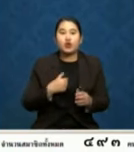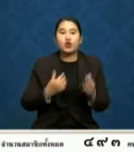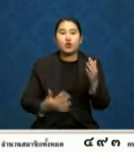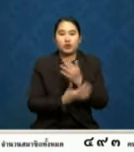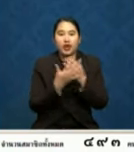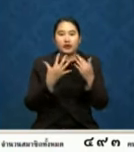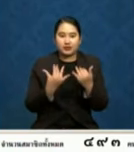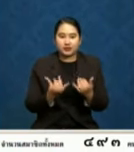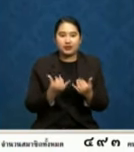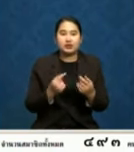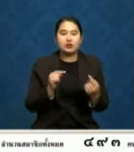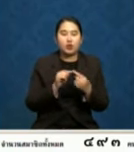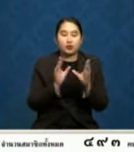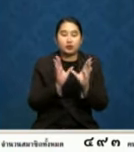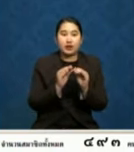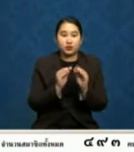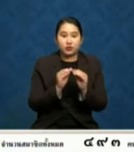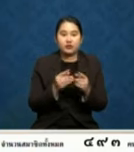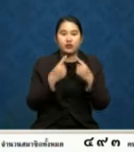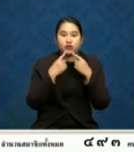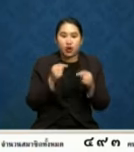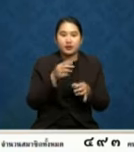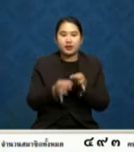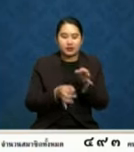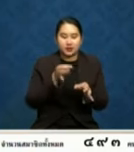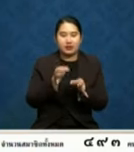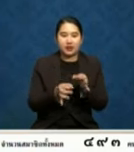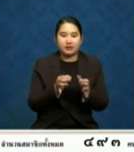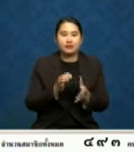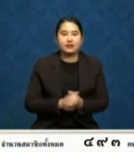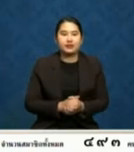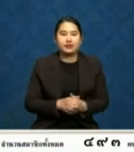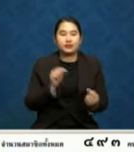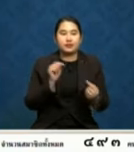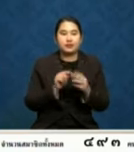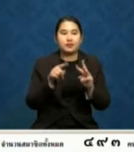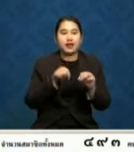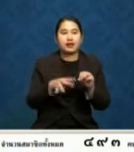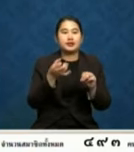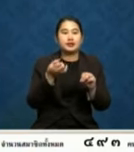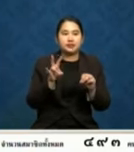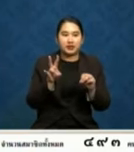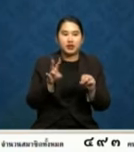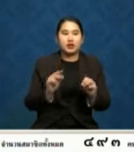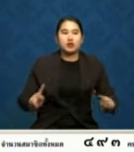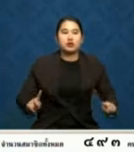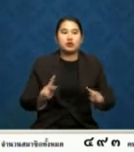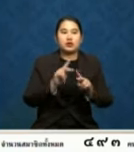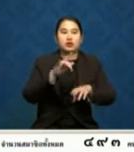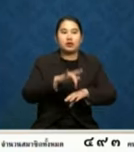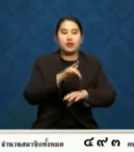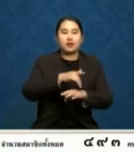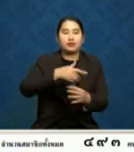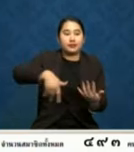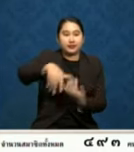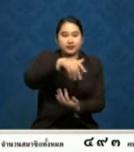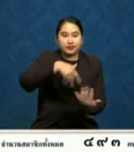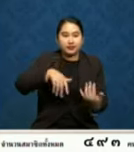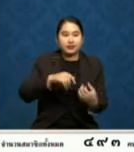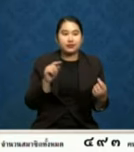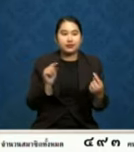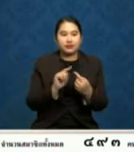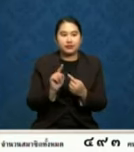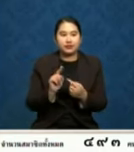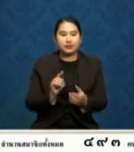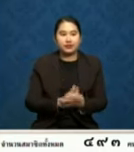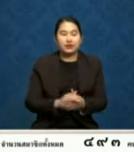โอกาสนะครับของที่ประชุมสภาแห่งนี้ในการตอบชี้แจงนะครับในมาตรา 17กระทรวงทรัพยากรธรรมชาติและสิ่งแวดล้อมนะครับของท่าน